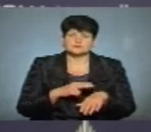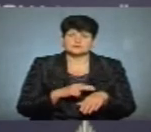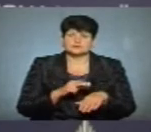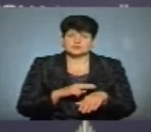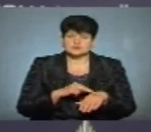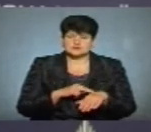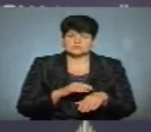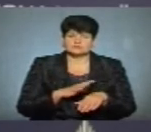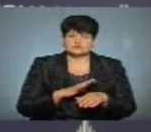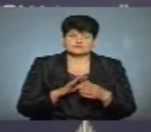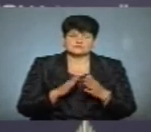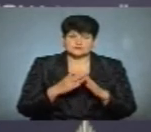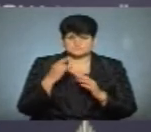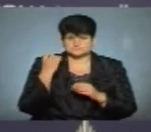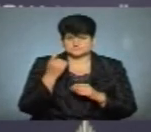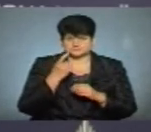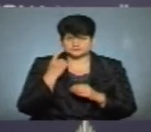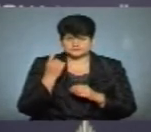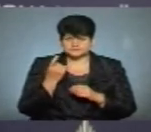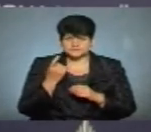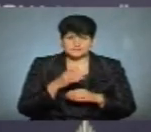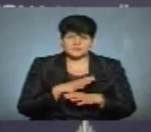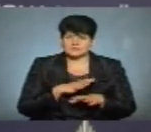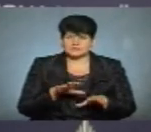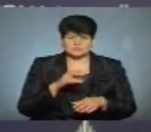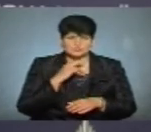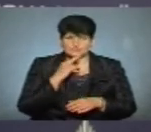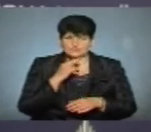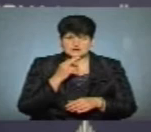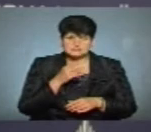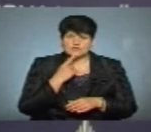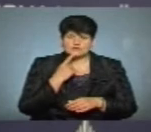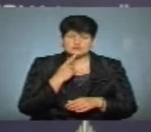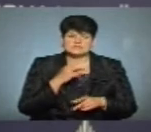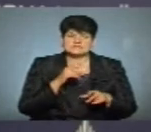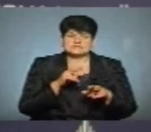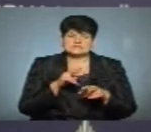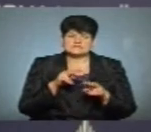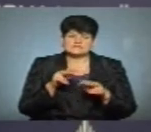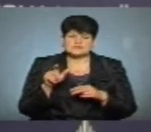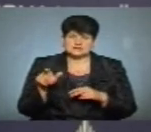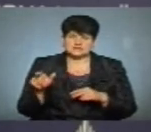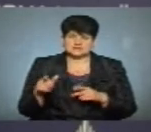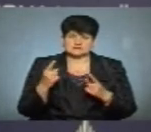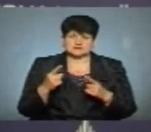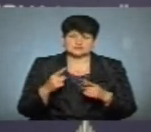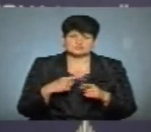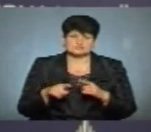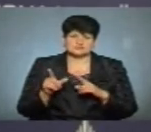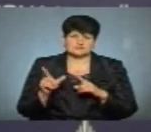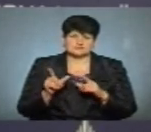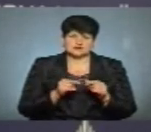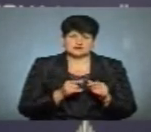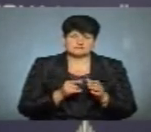поліції, що перебував в стані алкогольного сп'яніння, не був уважний. І зі слів свідків, на великій швидкості виїхав на